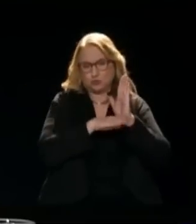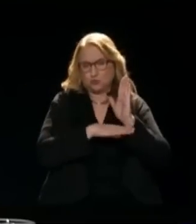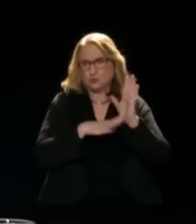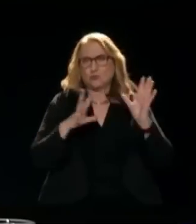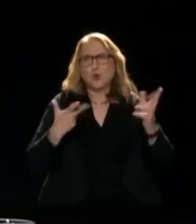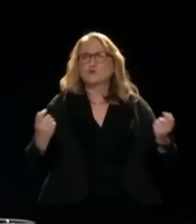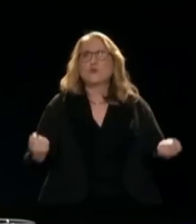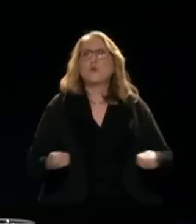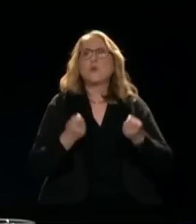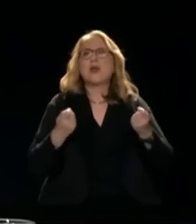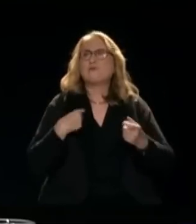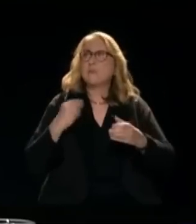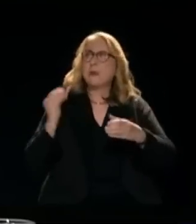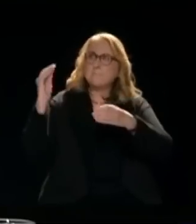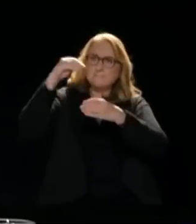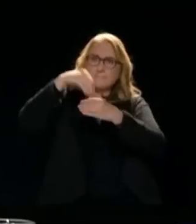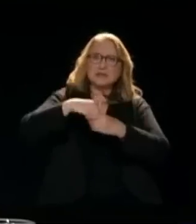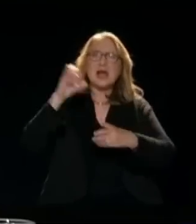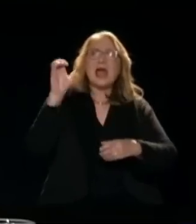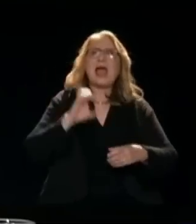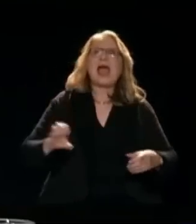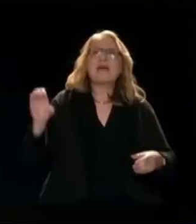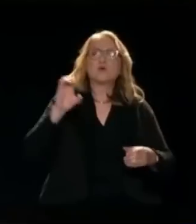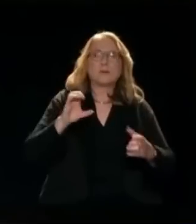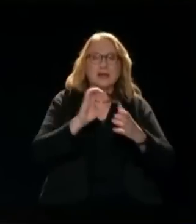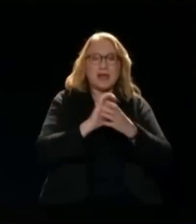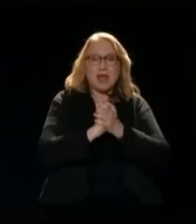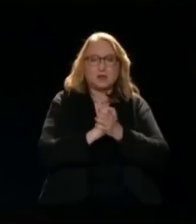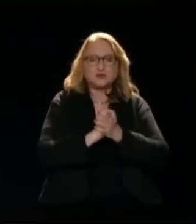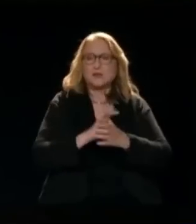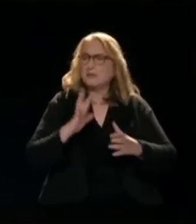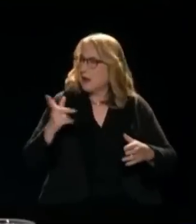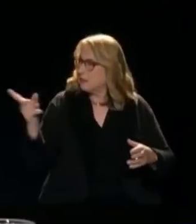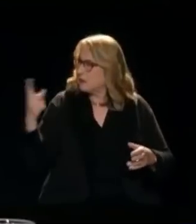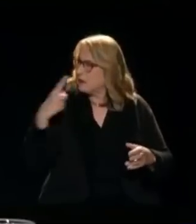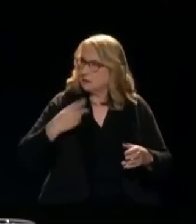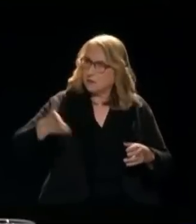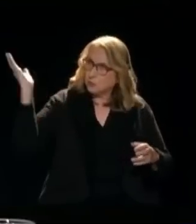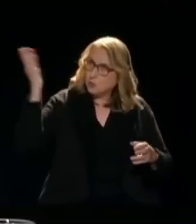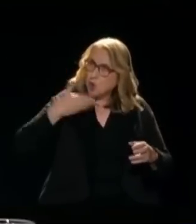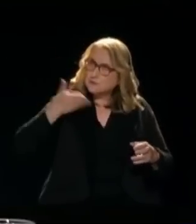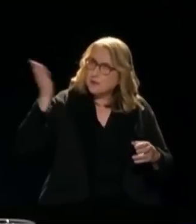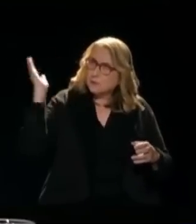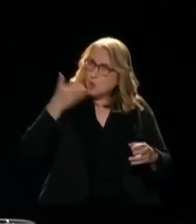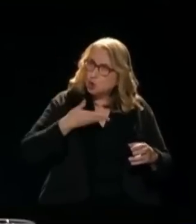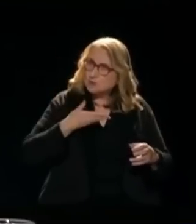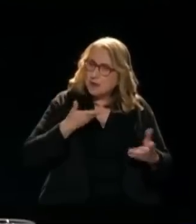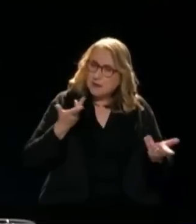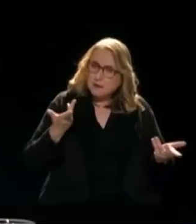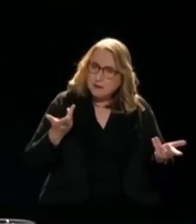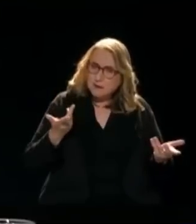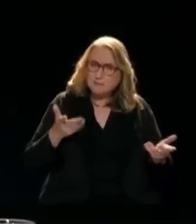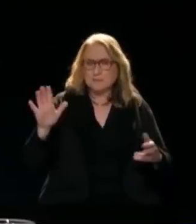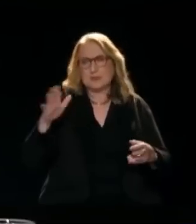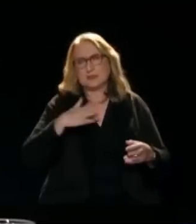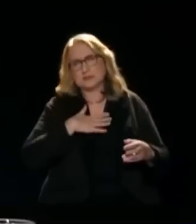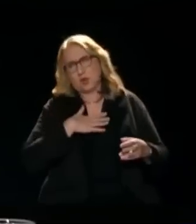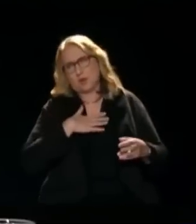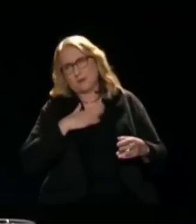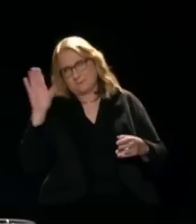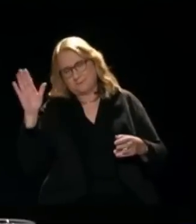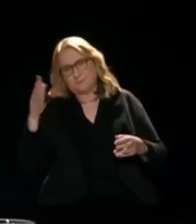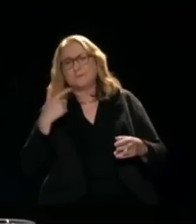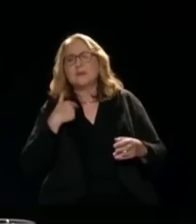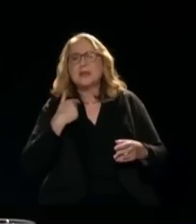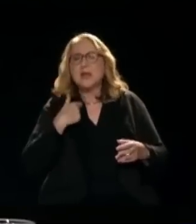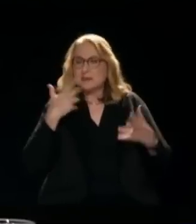νομικό πλαίσιο. Δεν πάμε να κλείσουμε συμφωνίες. Δηλαδή, κύριε Καζάκη. Πολύ απλά. Δεν έχουμε transit καύσιμα για την